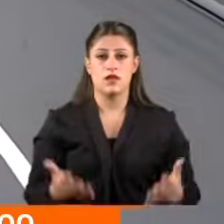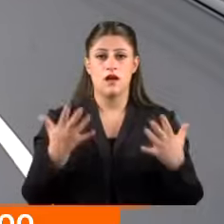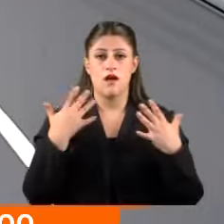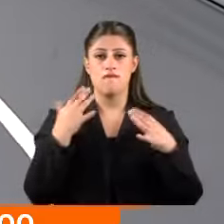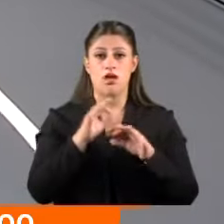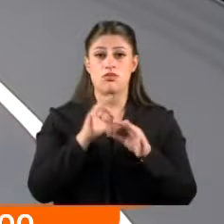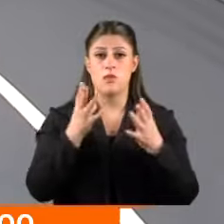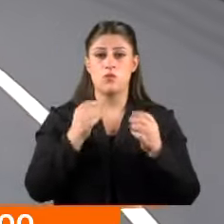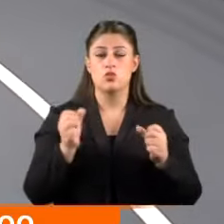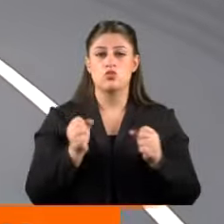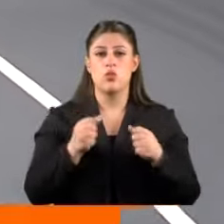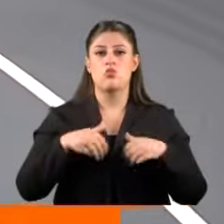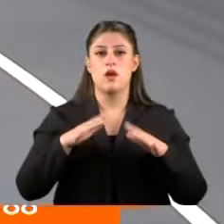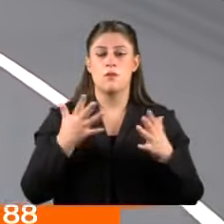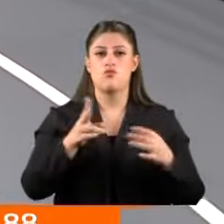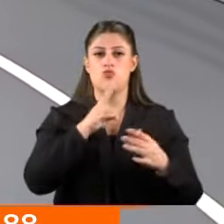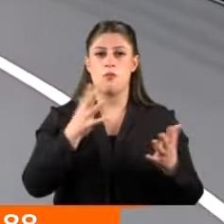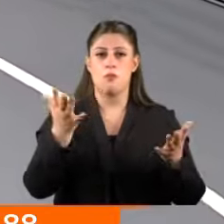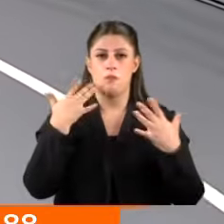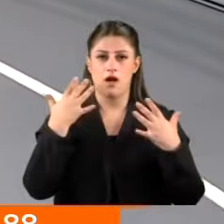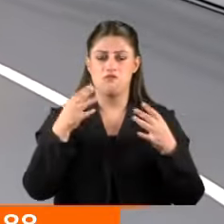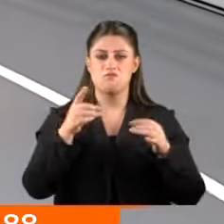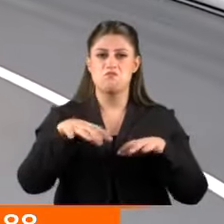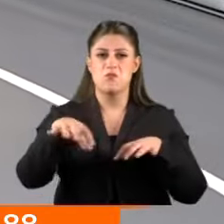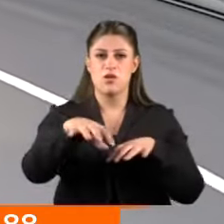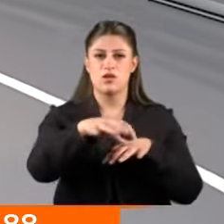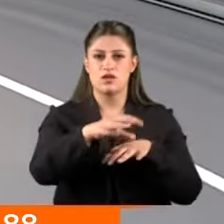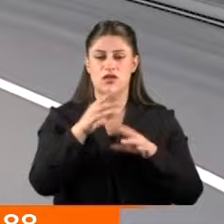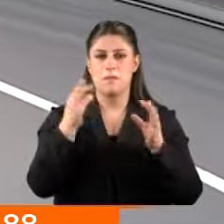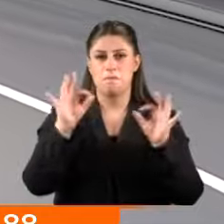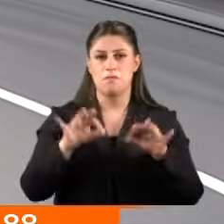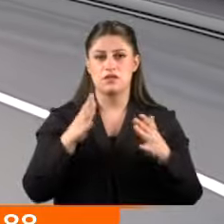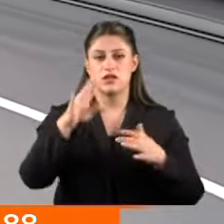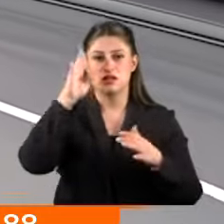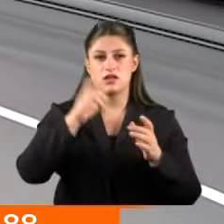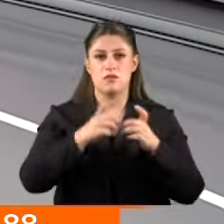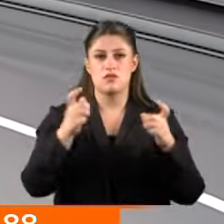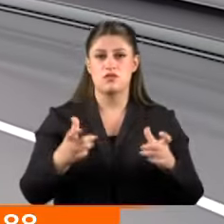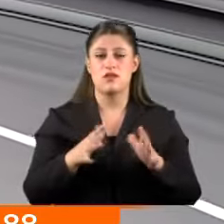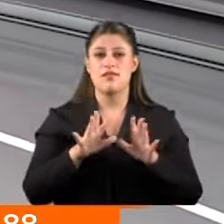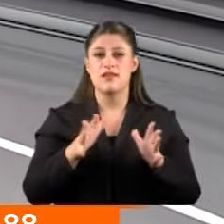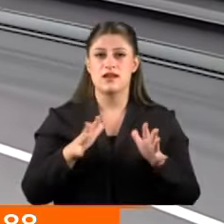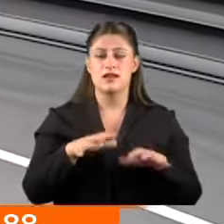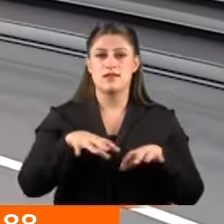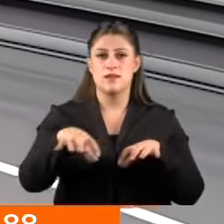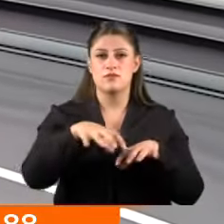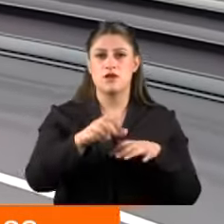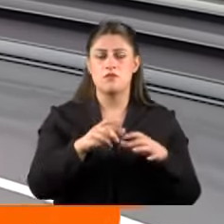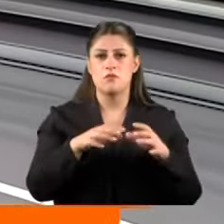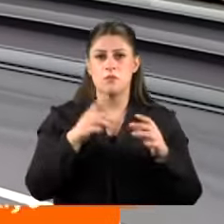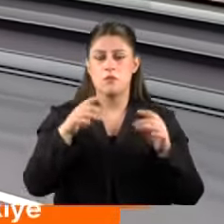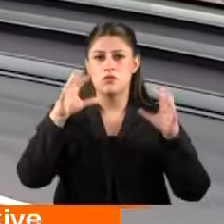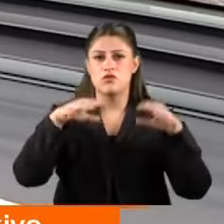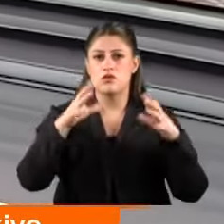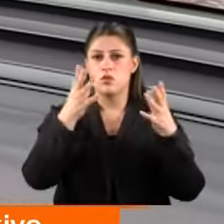Hava tam olarak soğumasa da sonbahar birçok bölgede kendini hissettirmeye başladı. İstanbul'da neredeyse semt semt ayrışan bir yağış